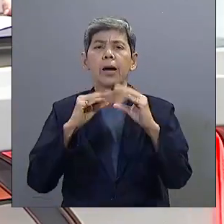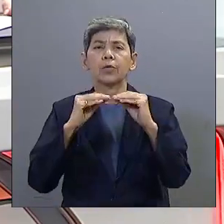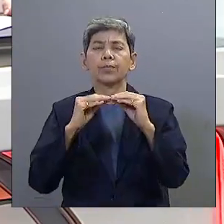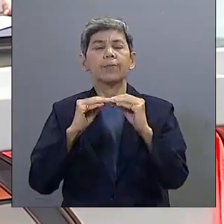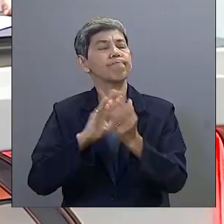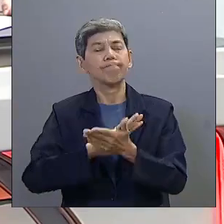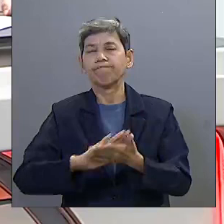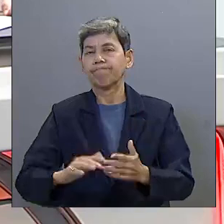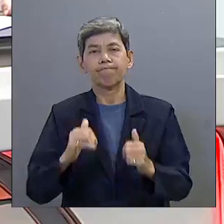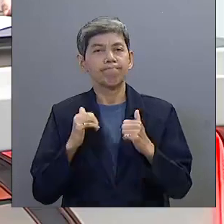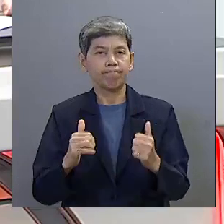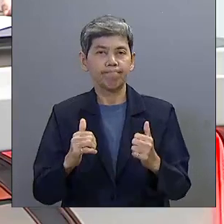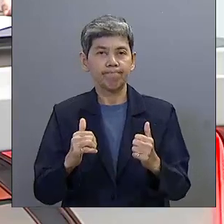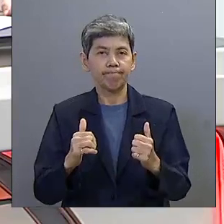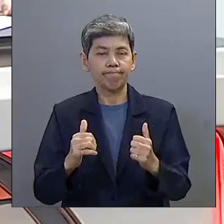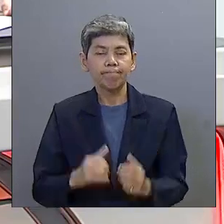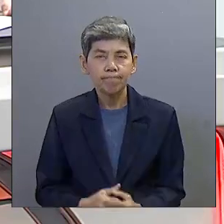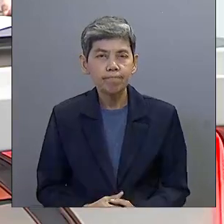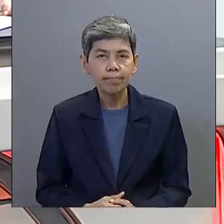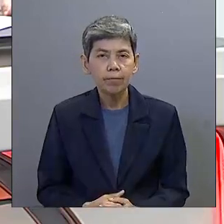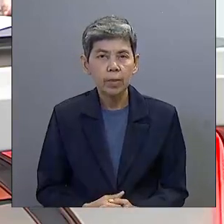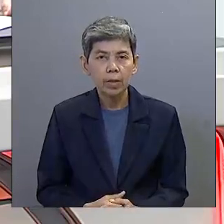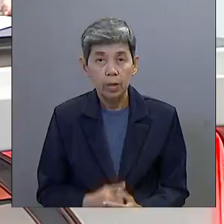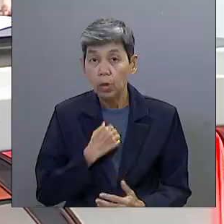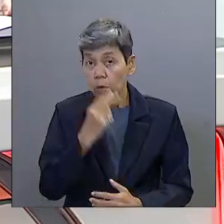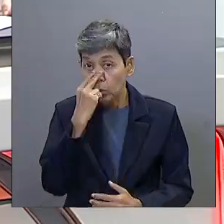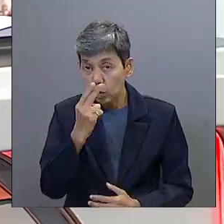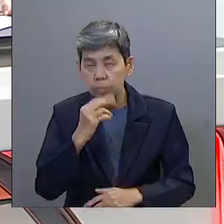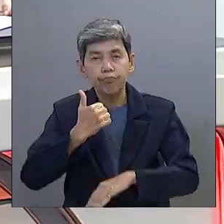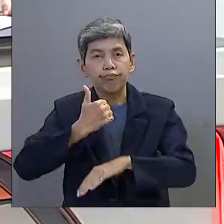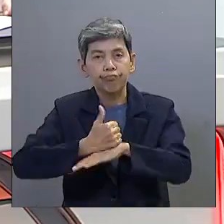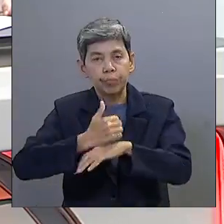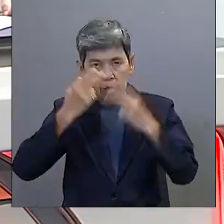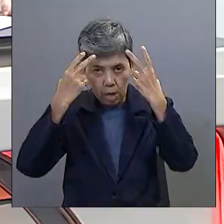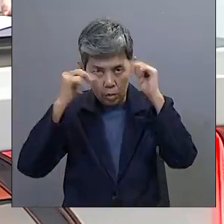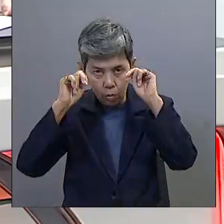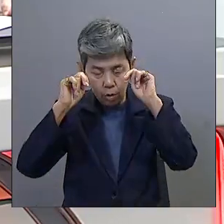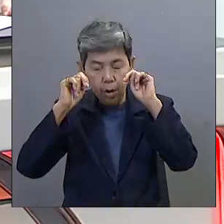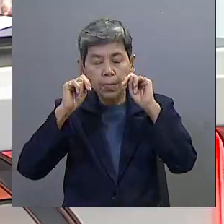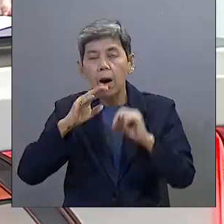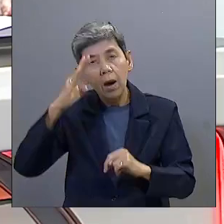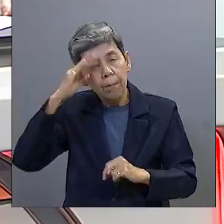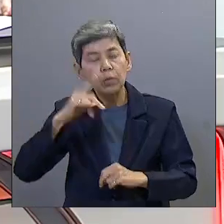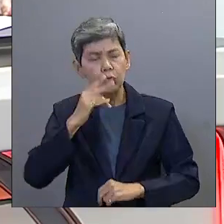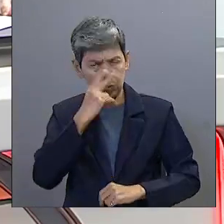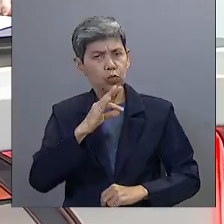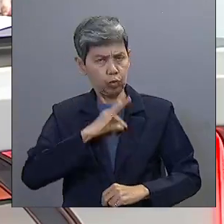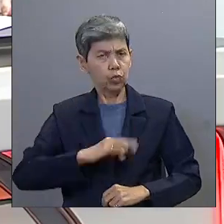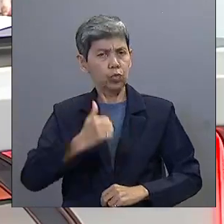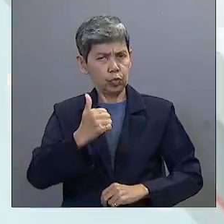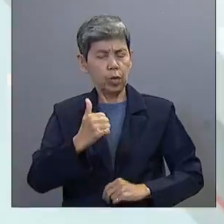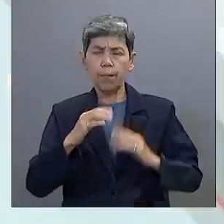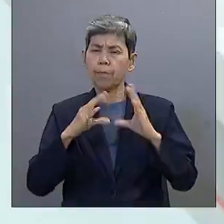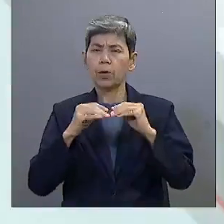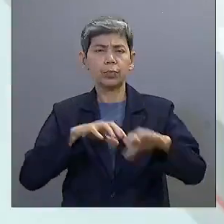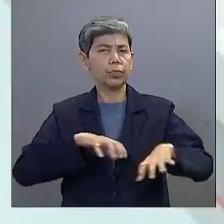ผ่านไปด้วยความเรียบร้อยด้วยเช่นกันค่ะ ครับท่าทีหนึ่งที่มาจากพลเอกประยุทธ์จันทร์โอชานายกรัฐมนตรีก็บอกว่าพอใจภาพรวมการ